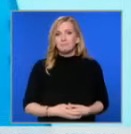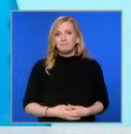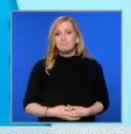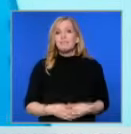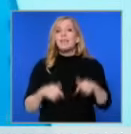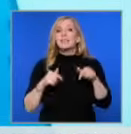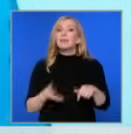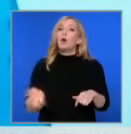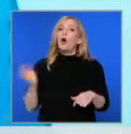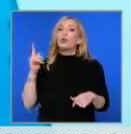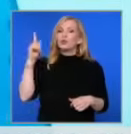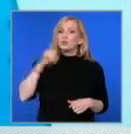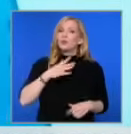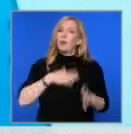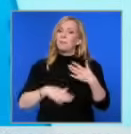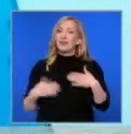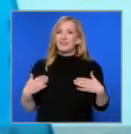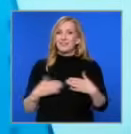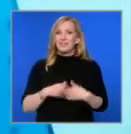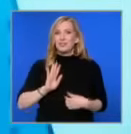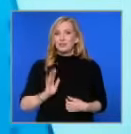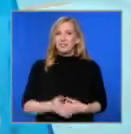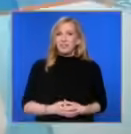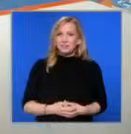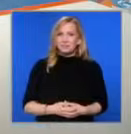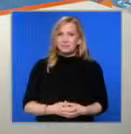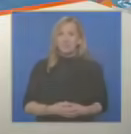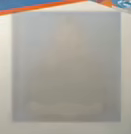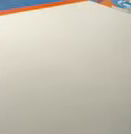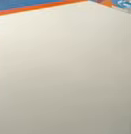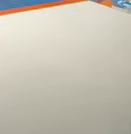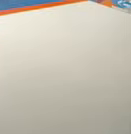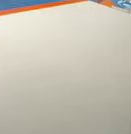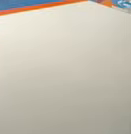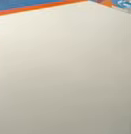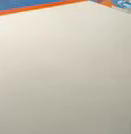Следва предаването още от деня. Приятна вечер и довиждане!